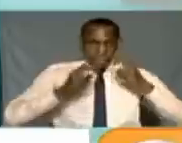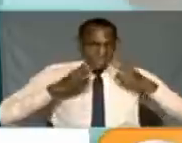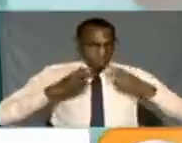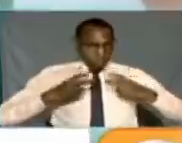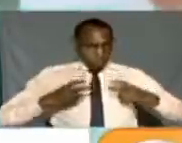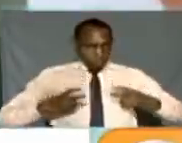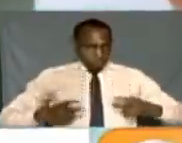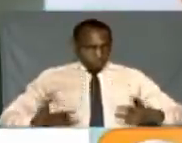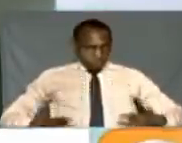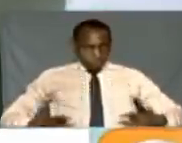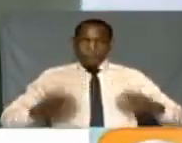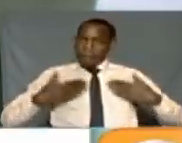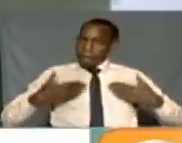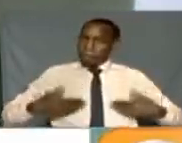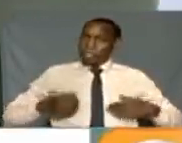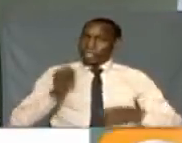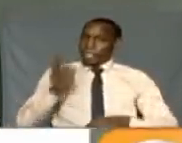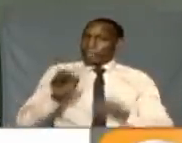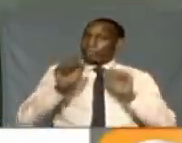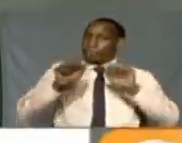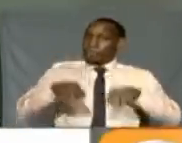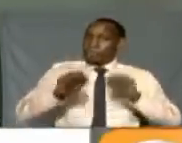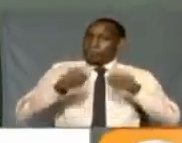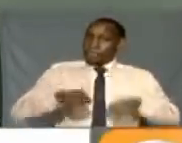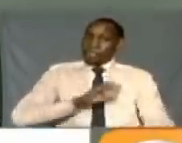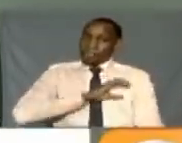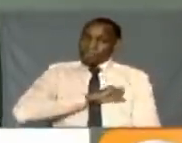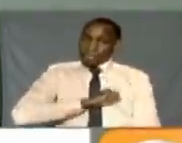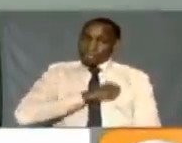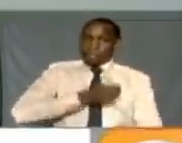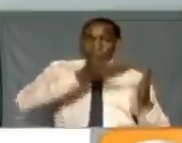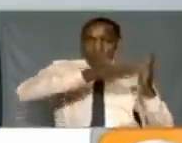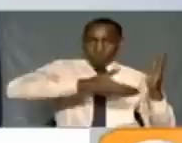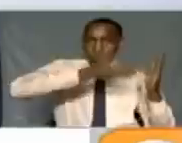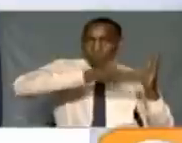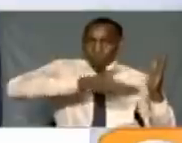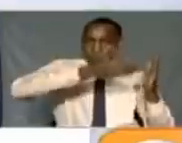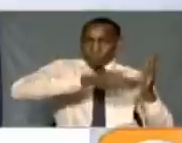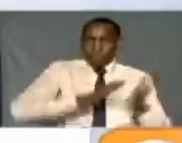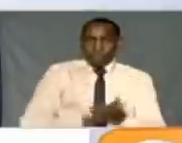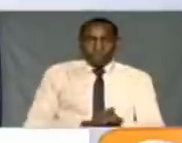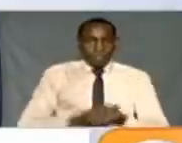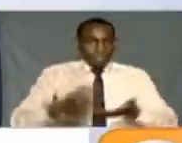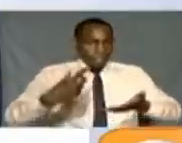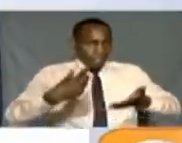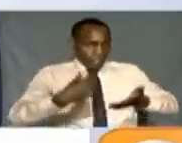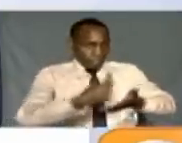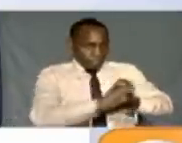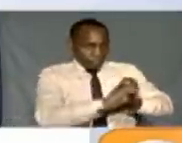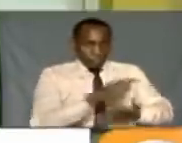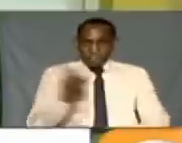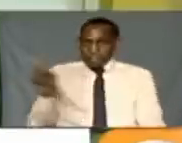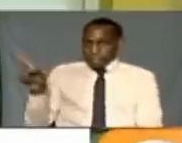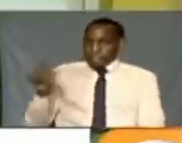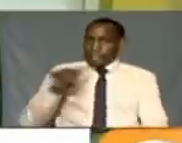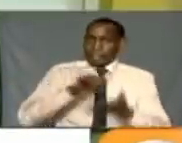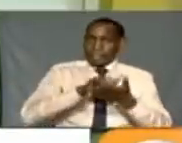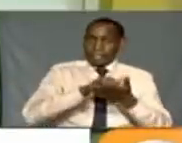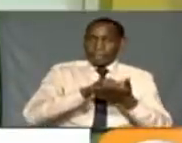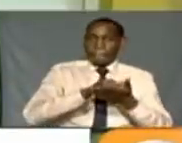ya afya kama anaweza kustahimili upasuaji huo. Zile sindano ni aina ya hormone ambazo